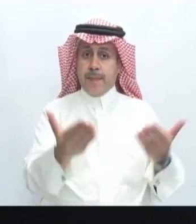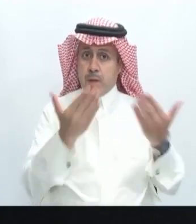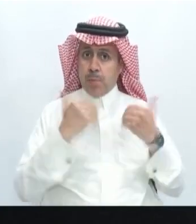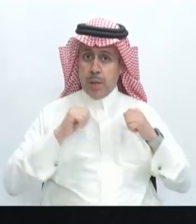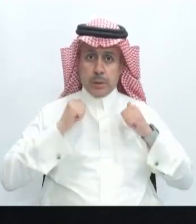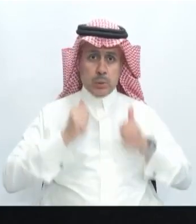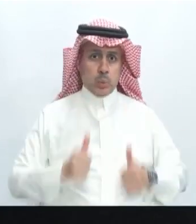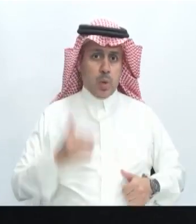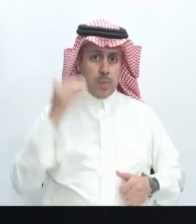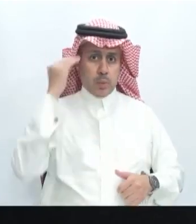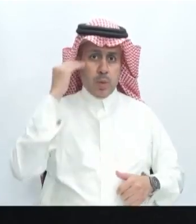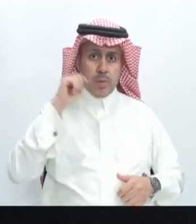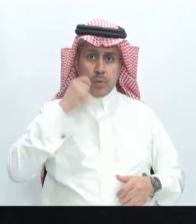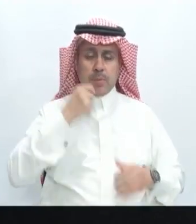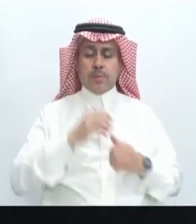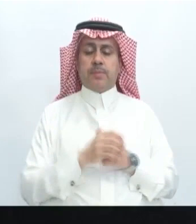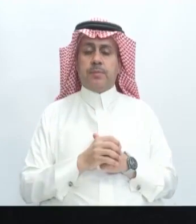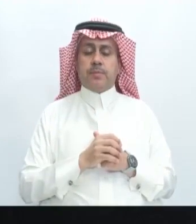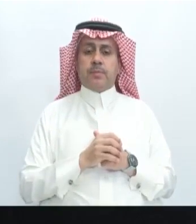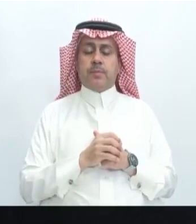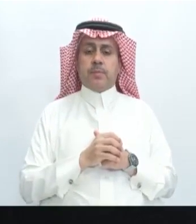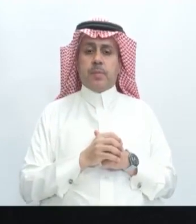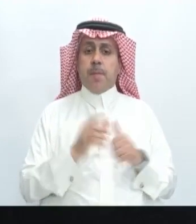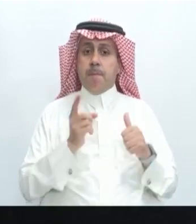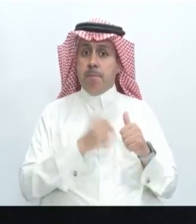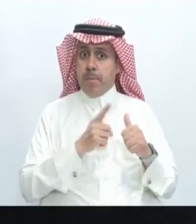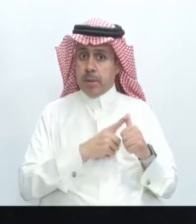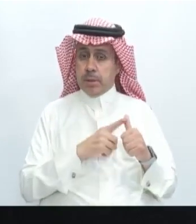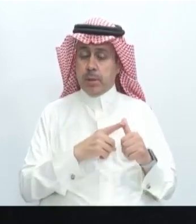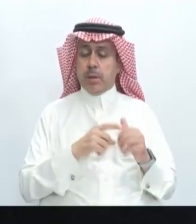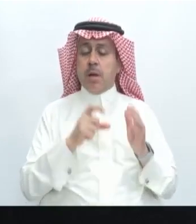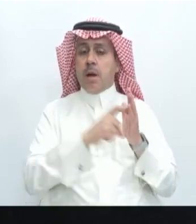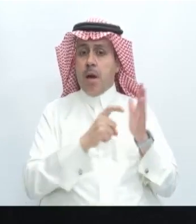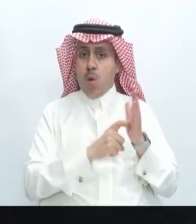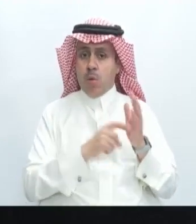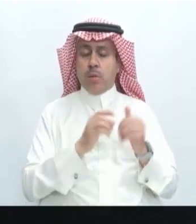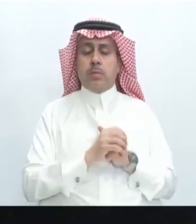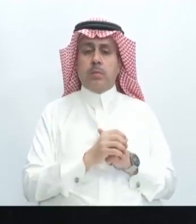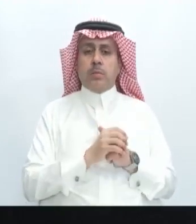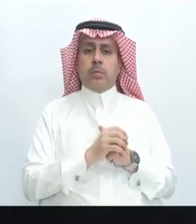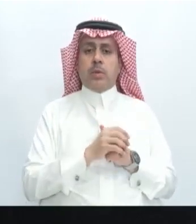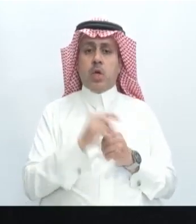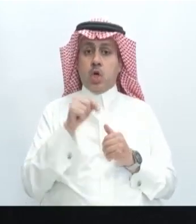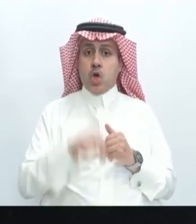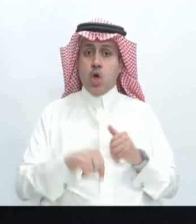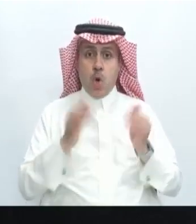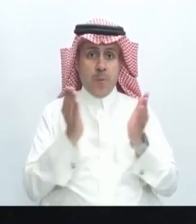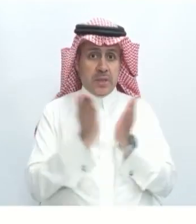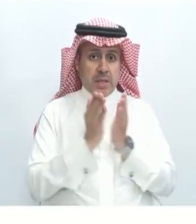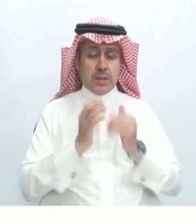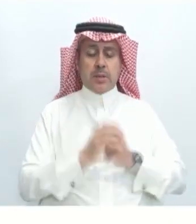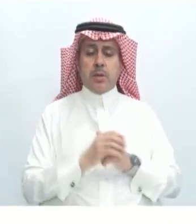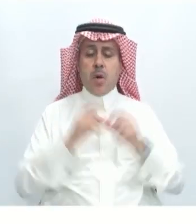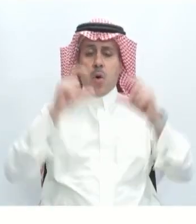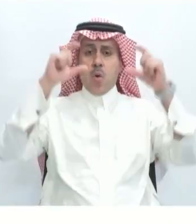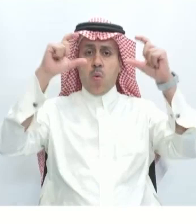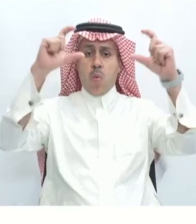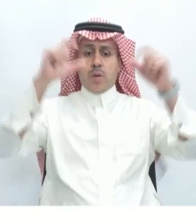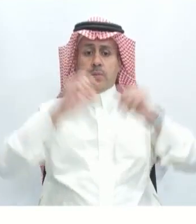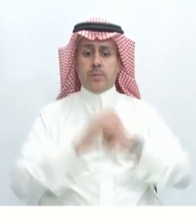ابنائي وبناتي الطلاب في ماده مبادئ القانون وبين يدينا درسنا في هذا اليوم بعنوان